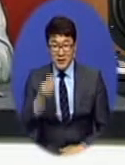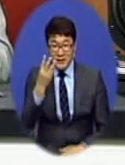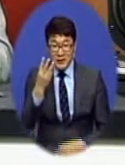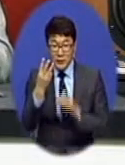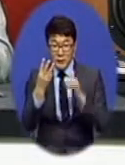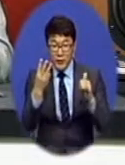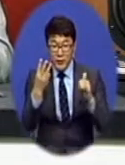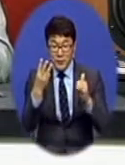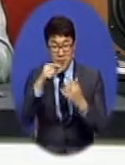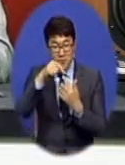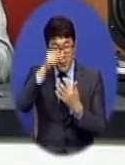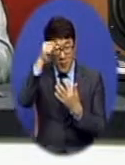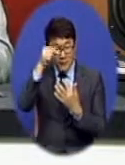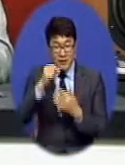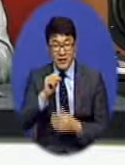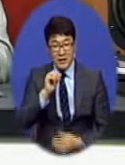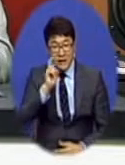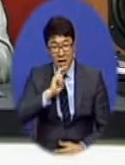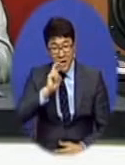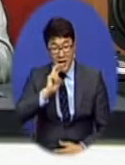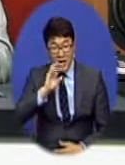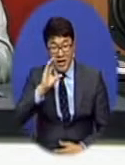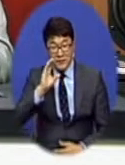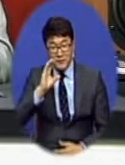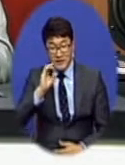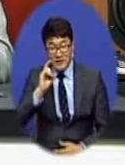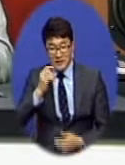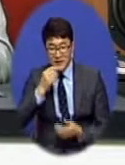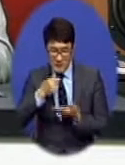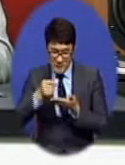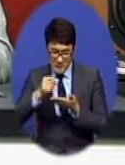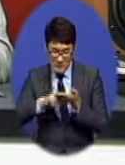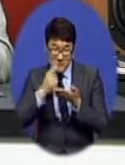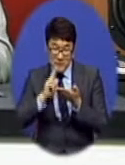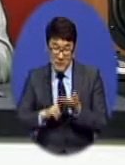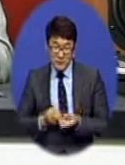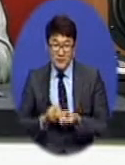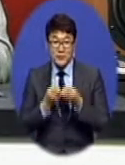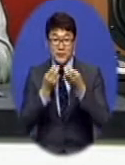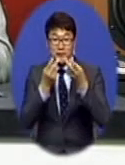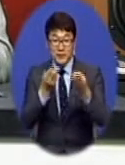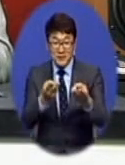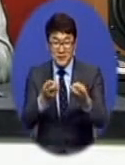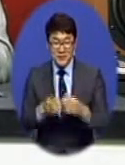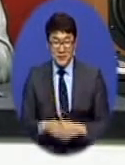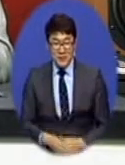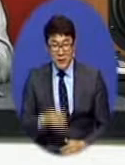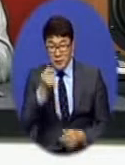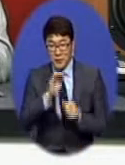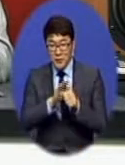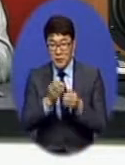3분을 추첨을 해서 저희 MC들의 사인 3장을 보내드리겠습니다. 네, 힌트 좀 드릴까요? 저